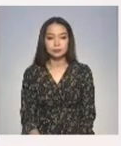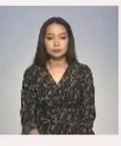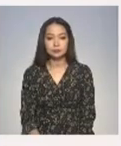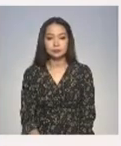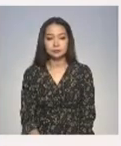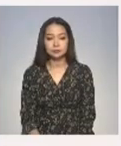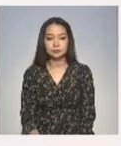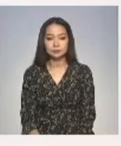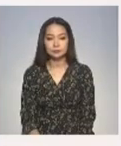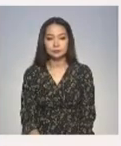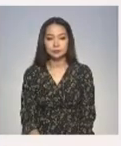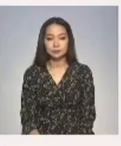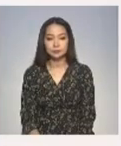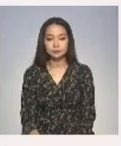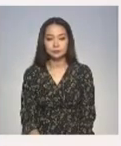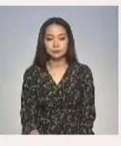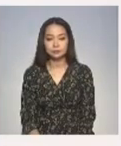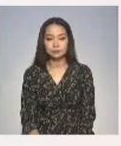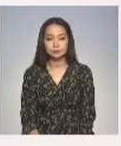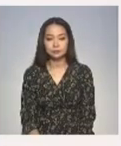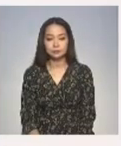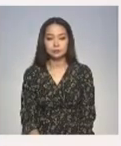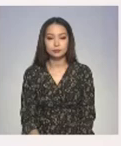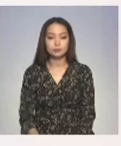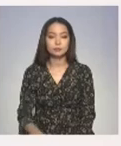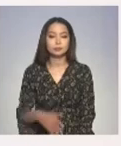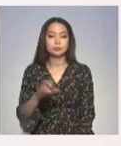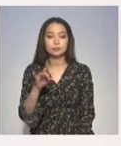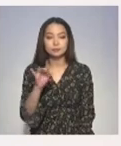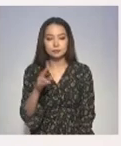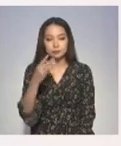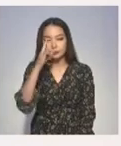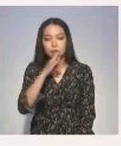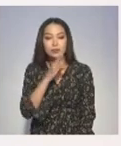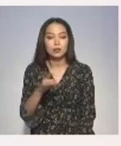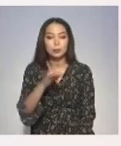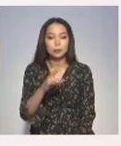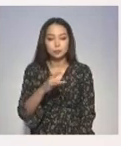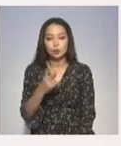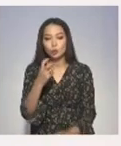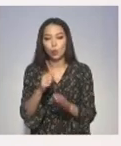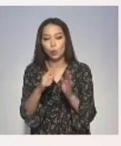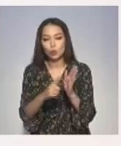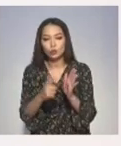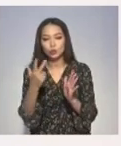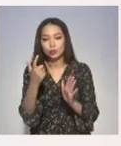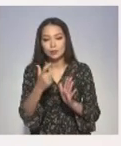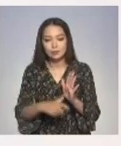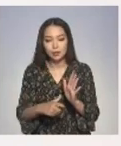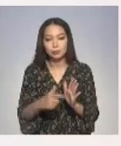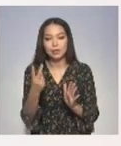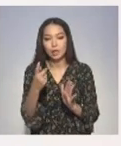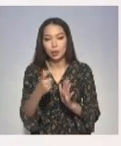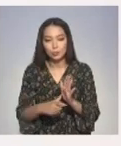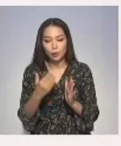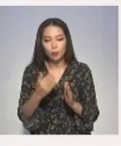Признать виновным Томина Берика Болатаевича. Томин Берик Қазақстан Республикасы қылмыстық кодексінің 217-ші бабы 3-ші тармағы 2-ші